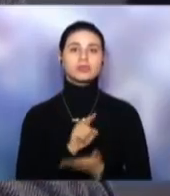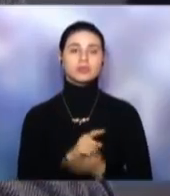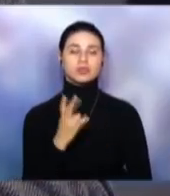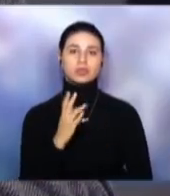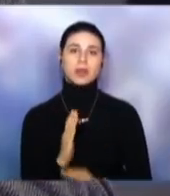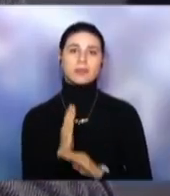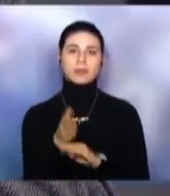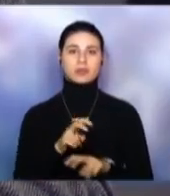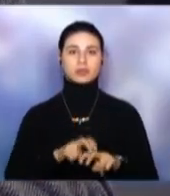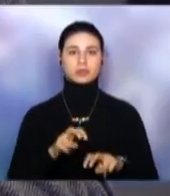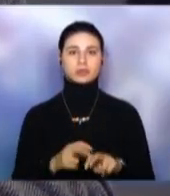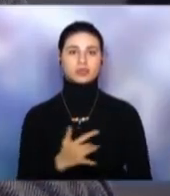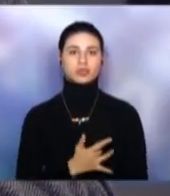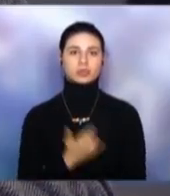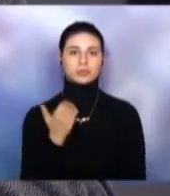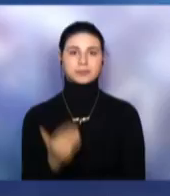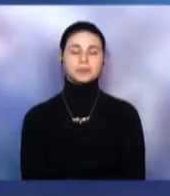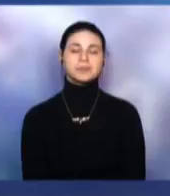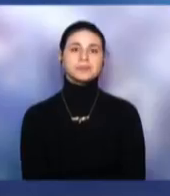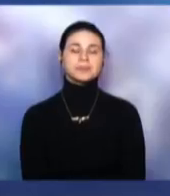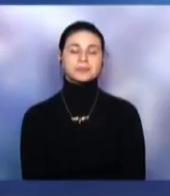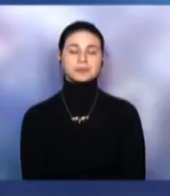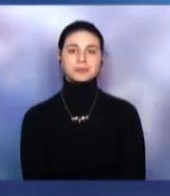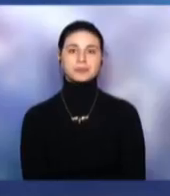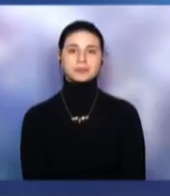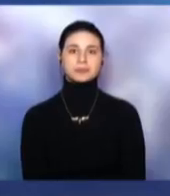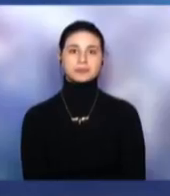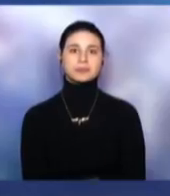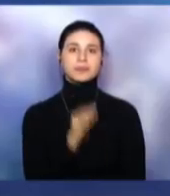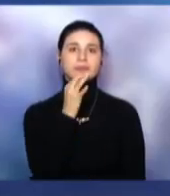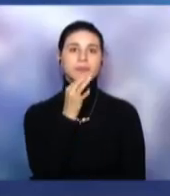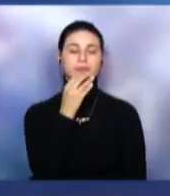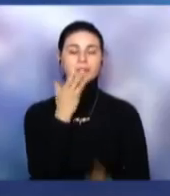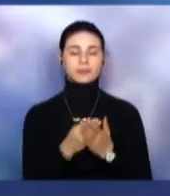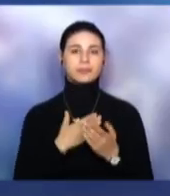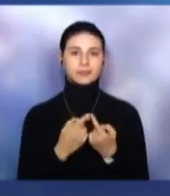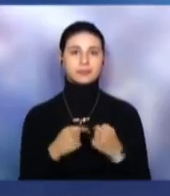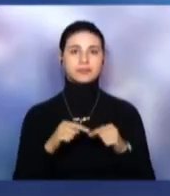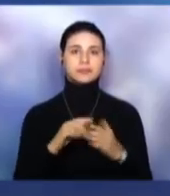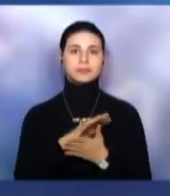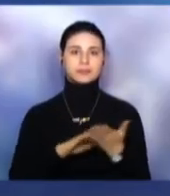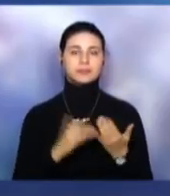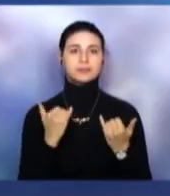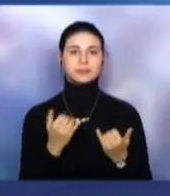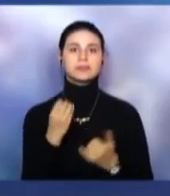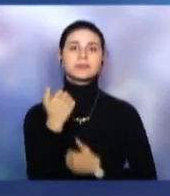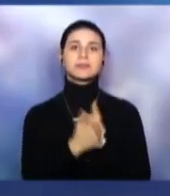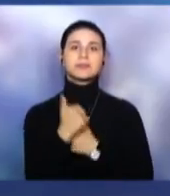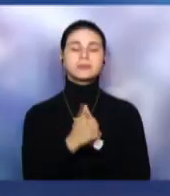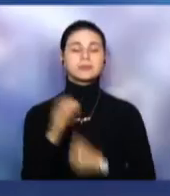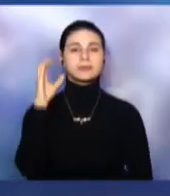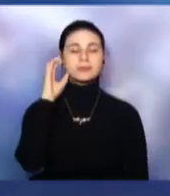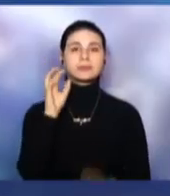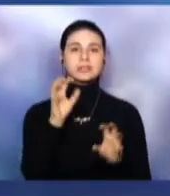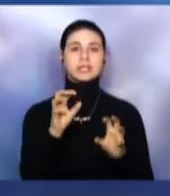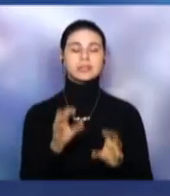მიმართოს კარდიოლოგს. ვიდრე ჩვენ გავაგრძელებთ, ჩვენ გვაქვს მორიგი ვიქტორინა, ანუ